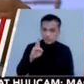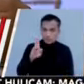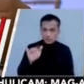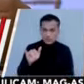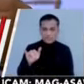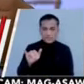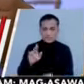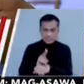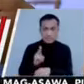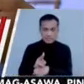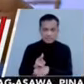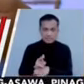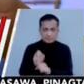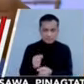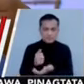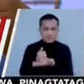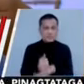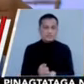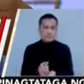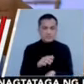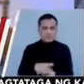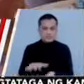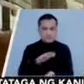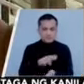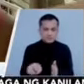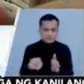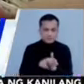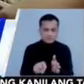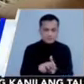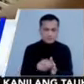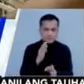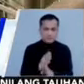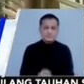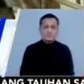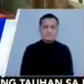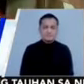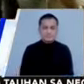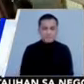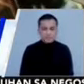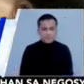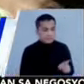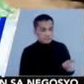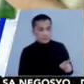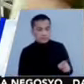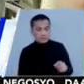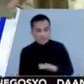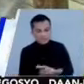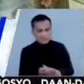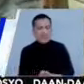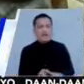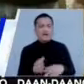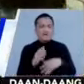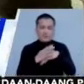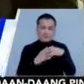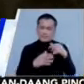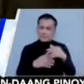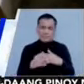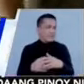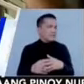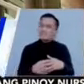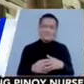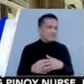para makatulong tayo dun sa ating mga pasero sa busway. Pagka naayos na po yan, maginawa na. Hindi ka na mahihirapan kasi meron